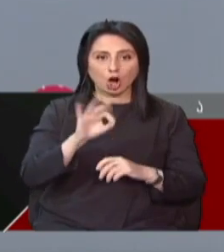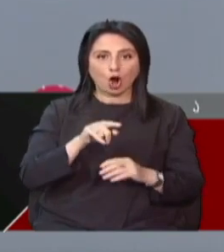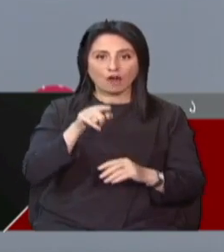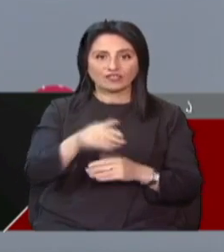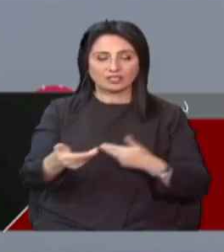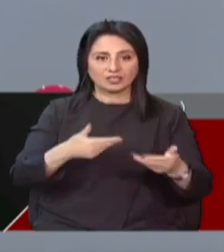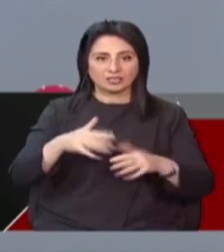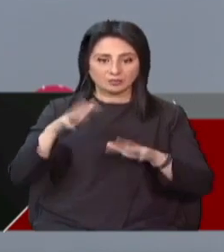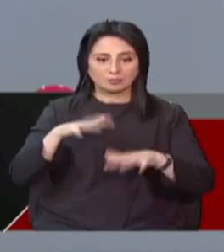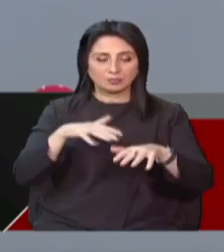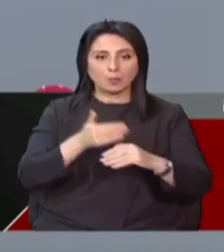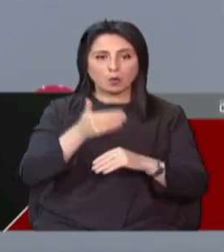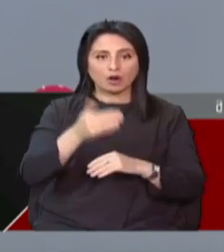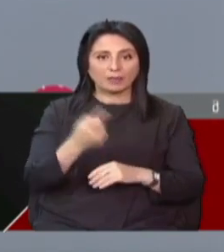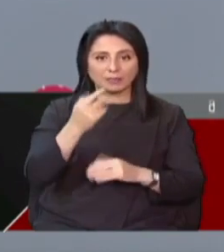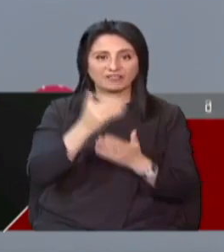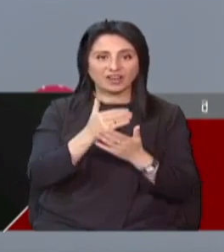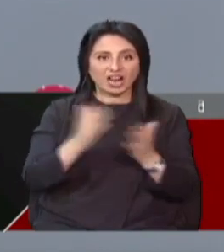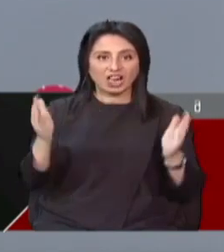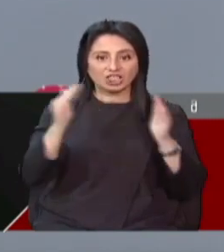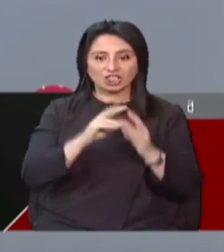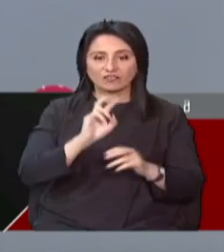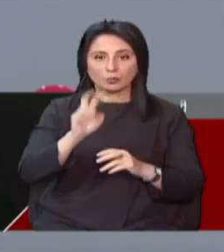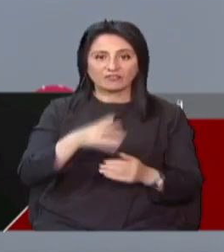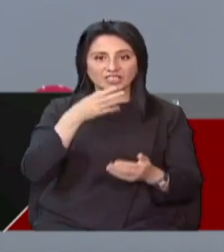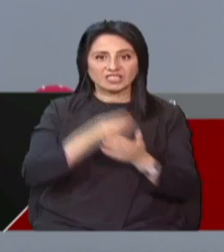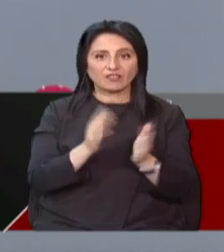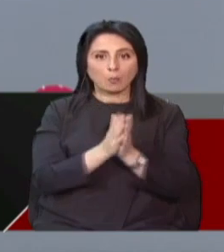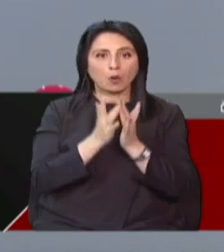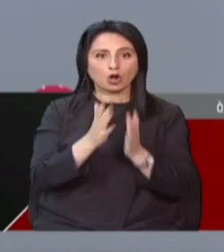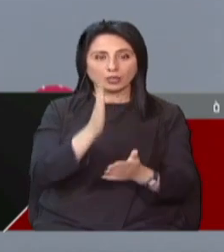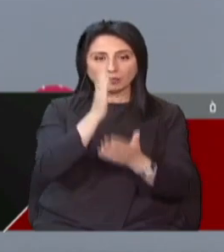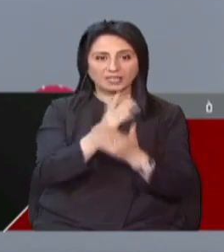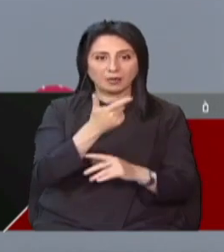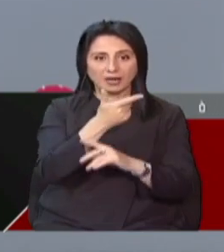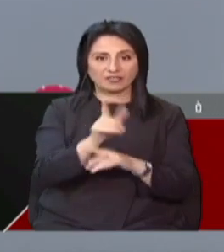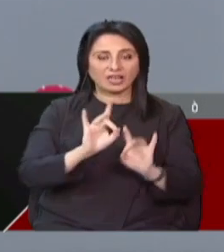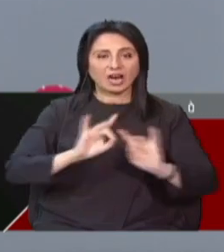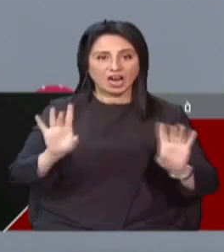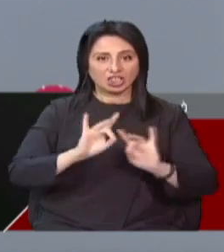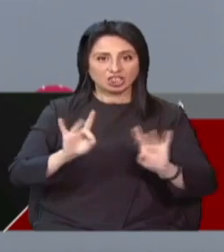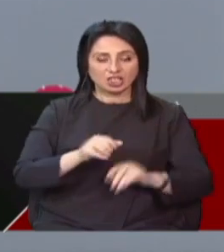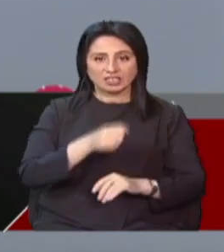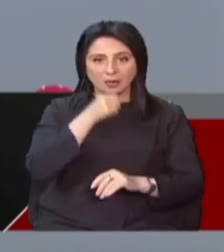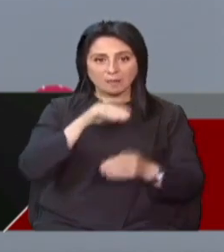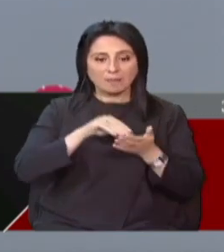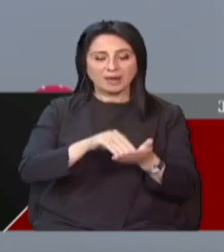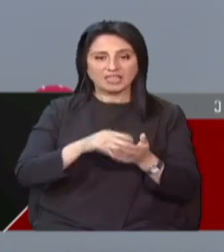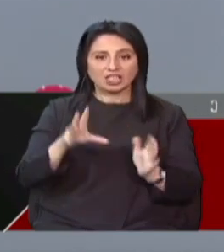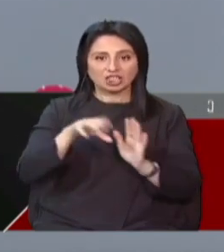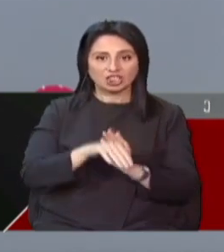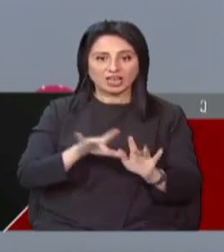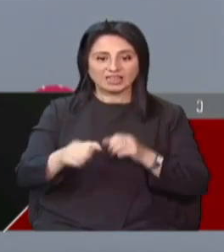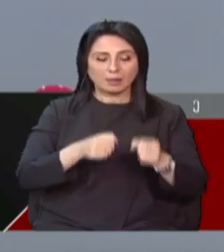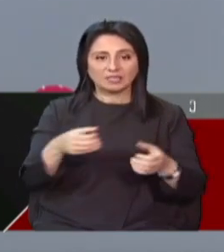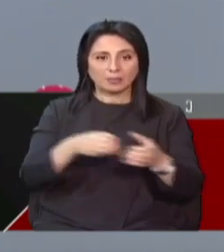ofisamde msrveloba moaqves mogvianebit ki pirveli arxis shenobastan moviden da sakutari motxonebi chuens pirdaper etershi gaashgheres. Mediatorta chartulobit